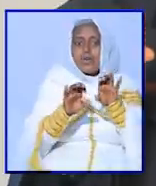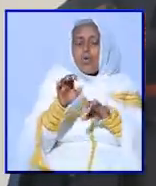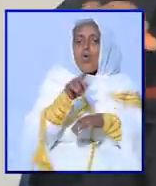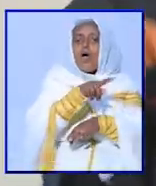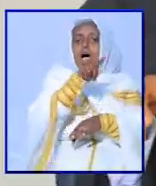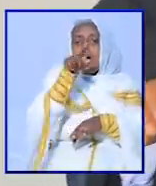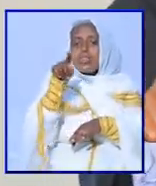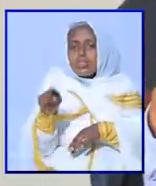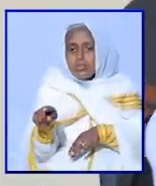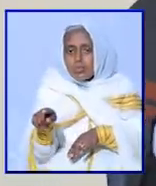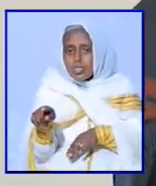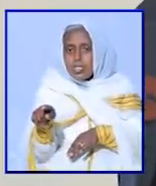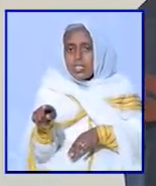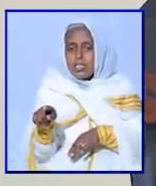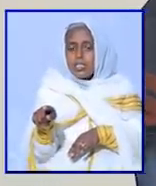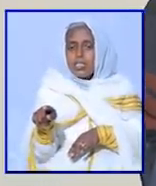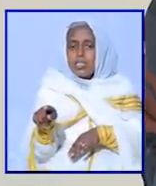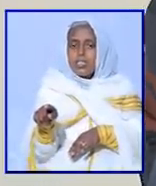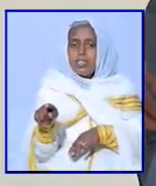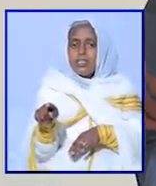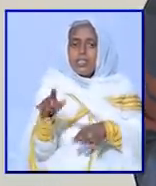ጥቅልል ሲያደርገው